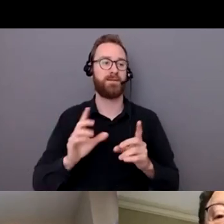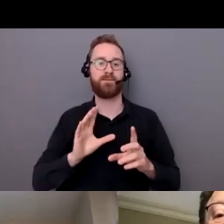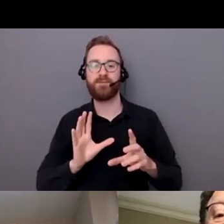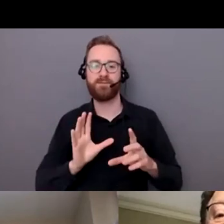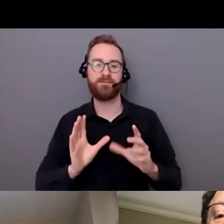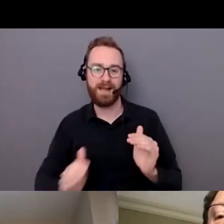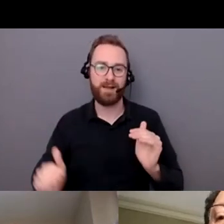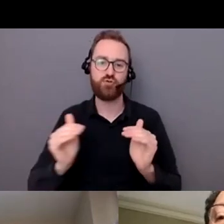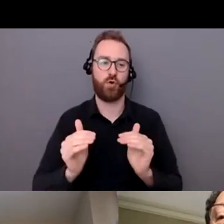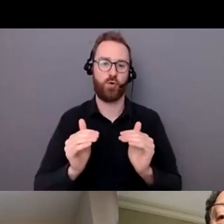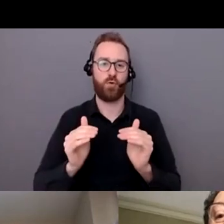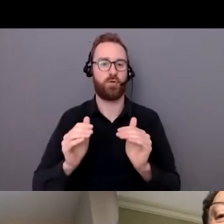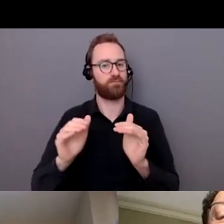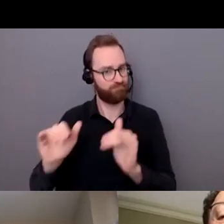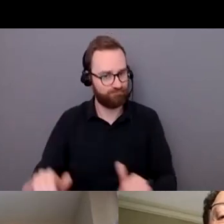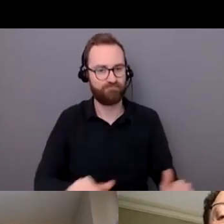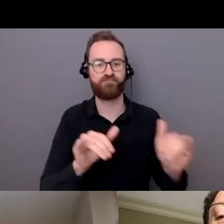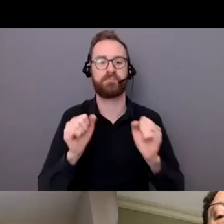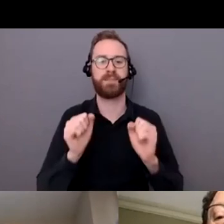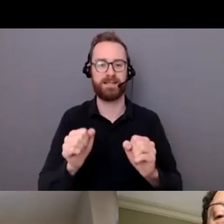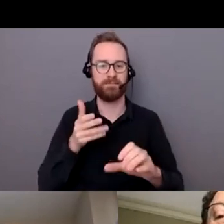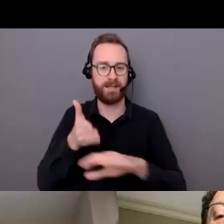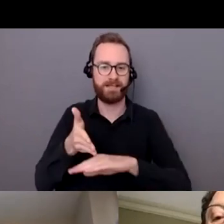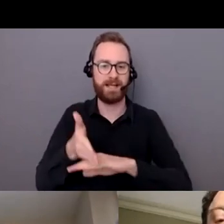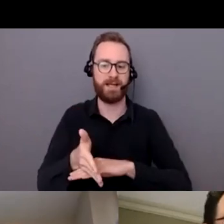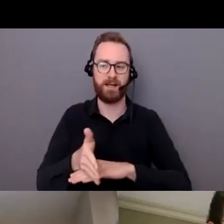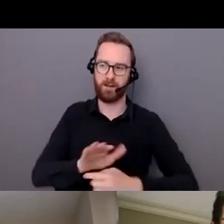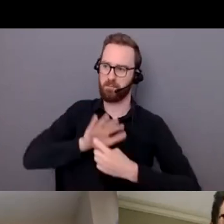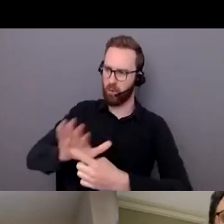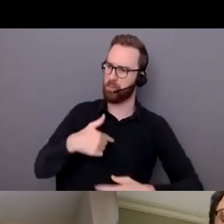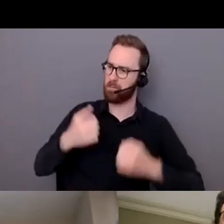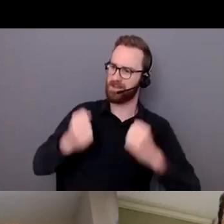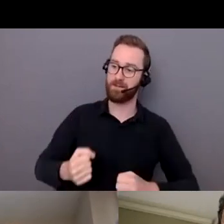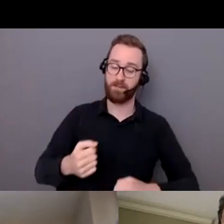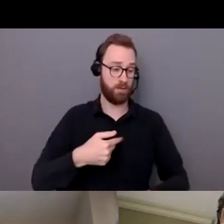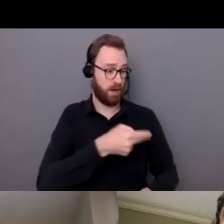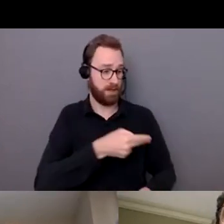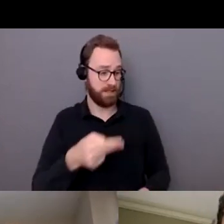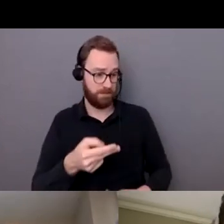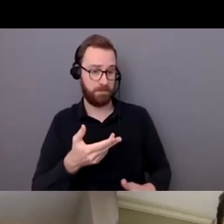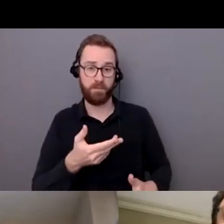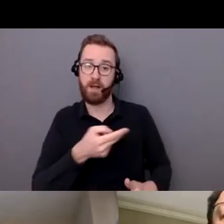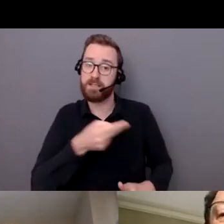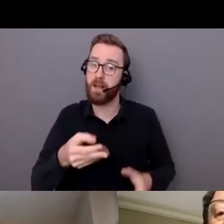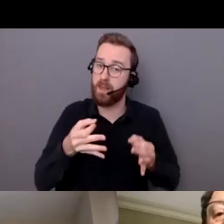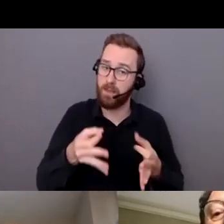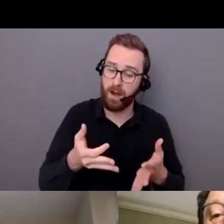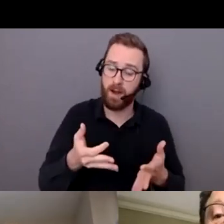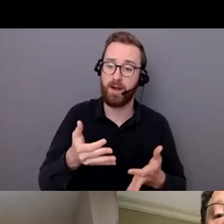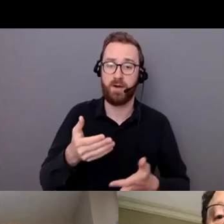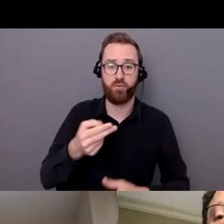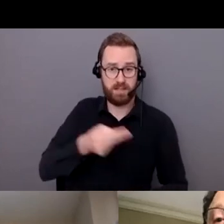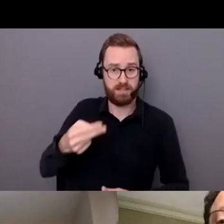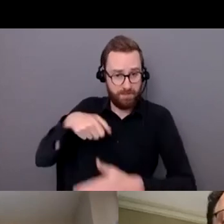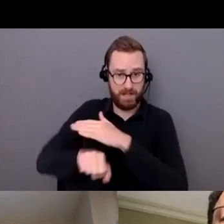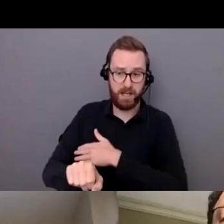possible à tous. La possibilité de démontrer son potentiel réel, qu'on soit une personne handicapée temporairement ou qu'on soit une personne handicapée de